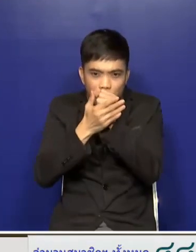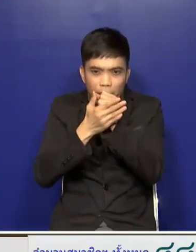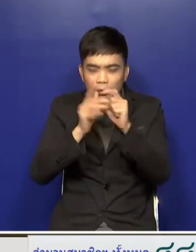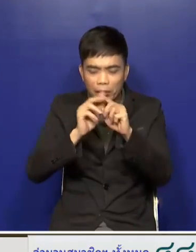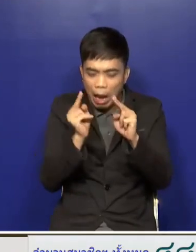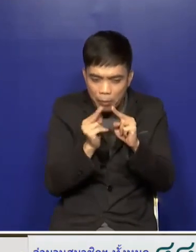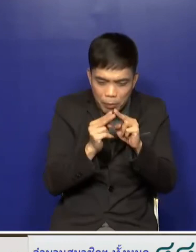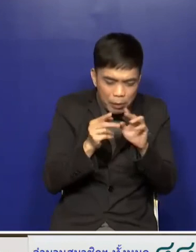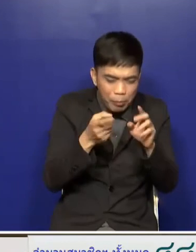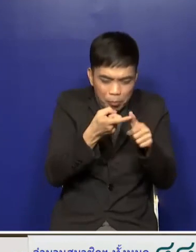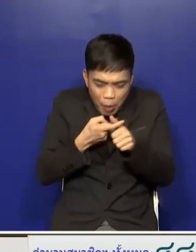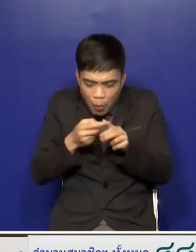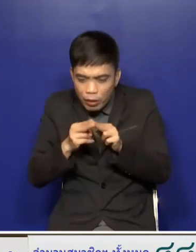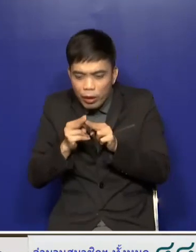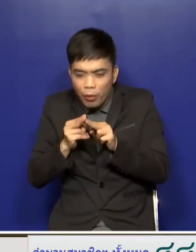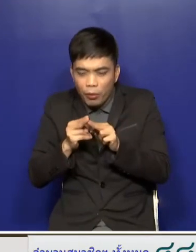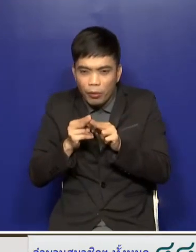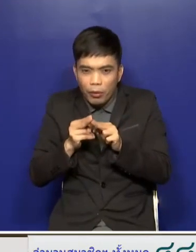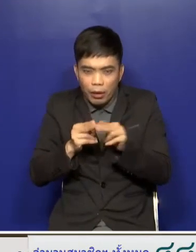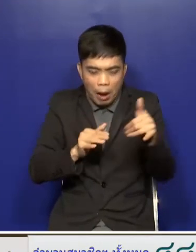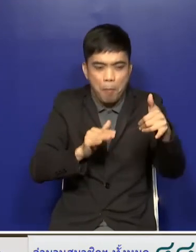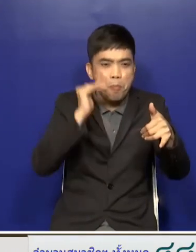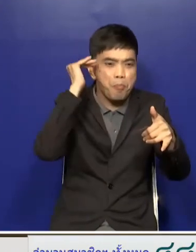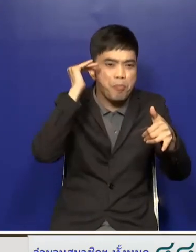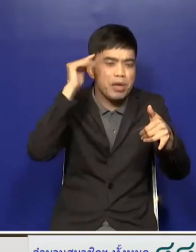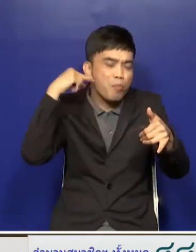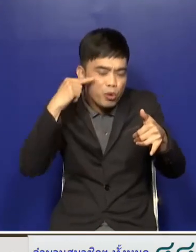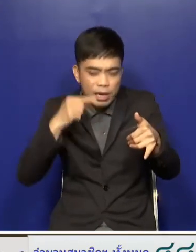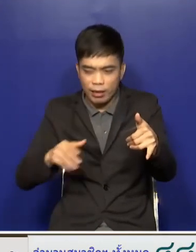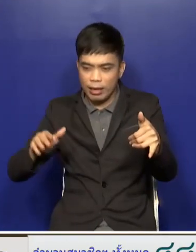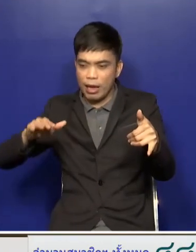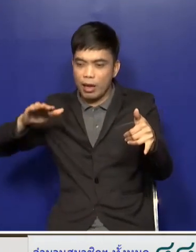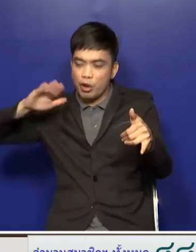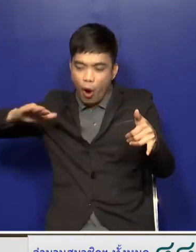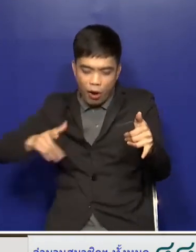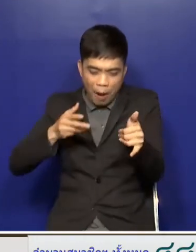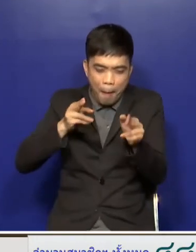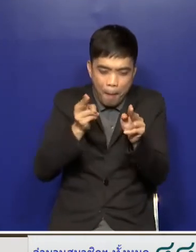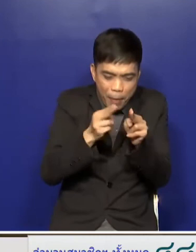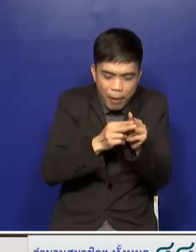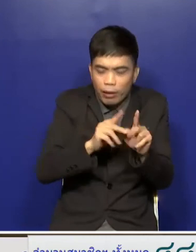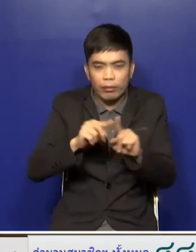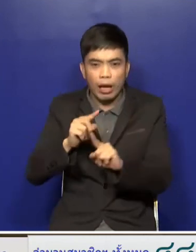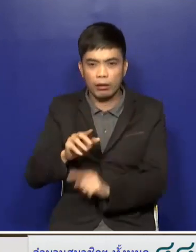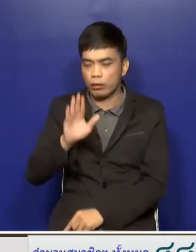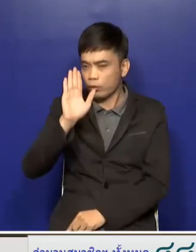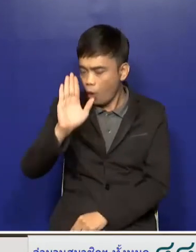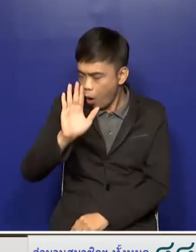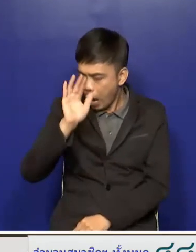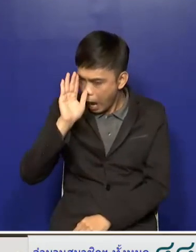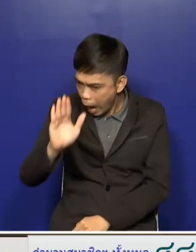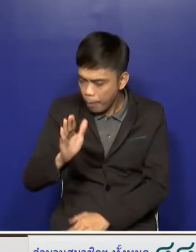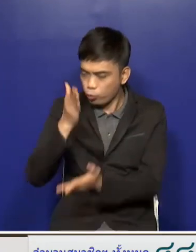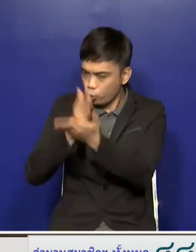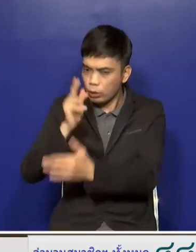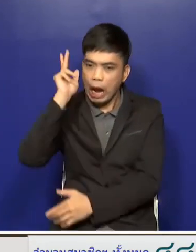ิจธาน กับ พี่สาว หรืออะไรจากต่างนานา พวกนี้ มัตองไม่มีแล้วครับซือมวงชนจะต้องยวด